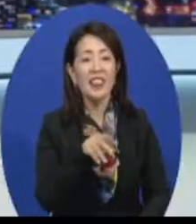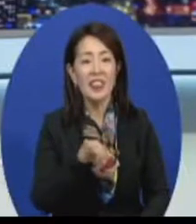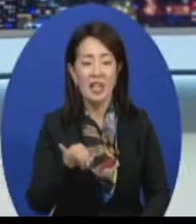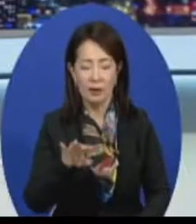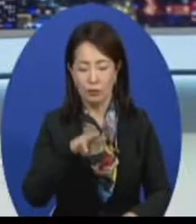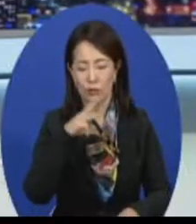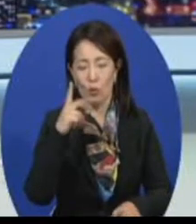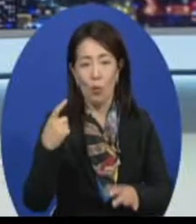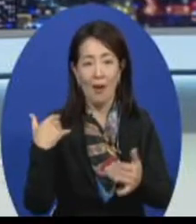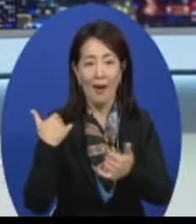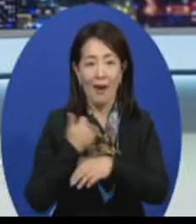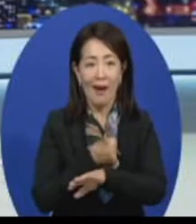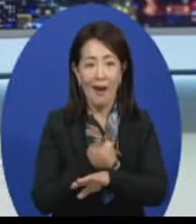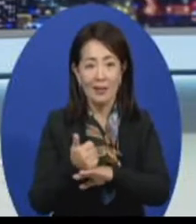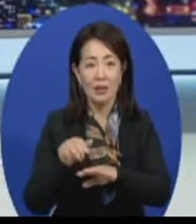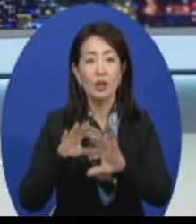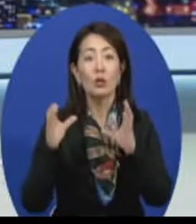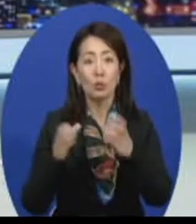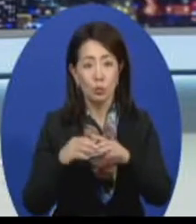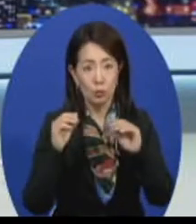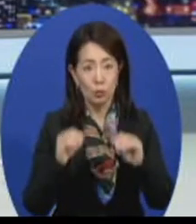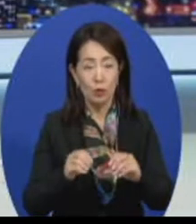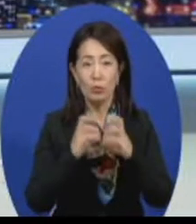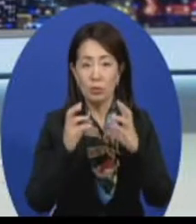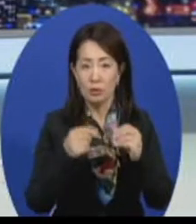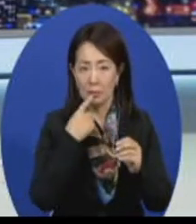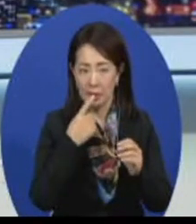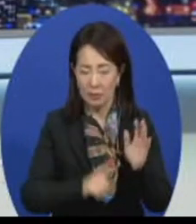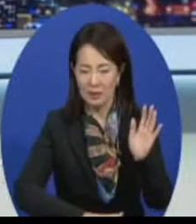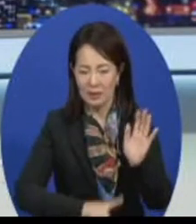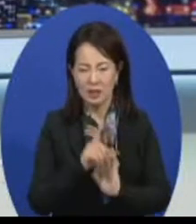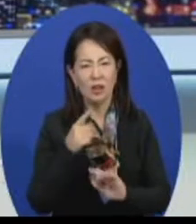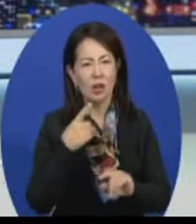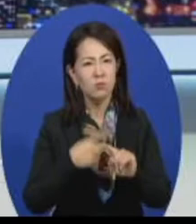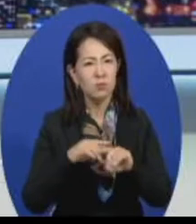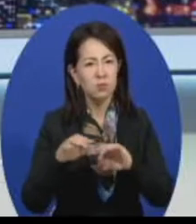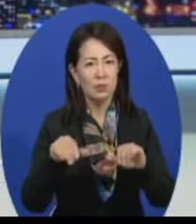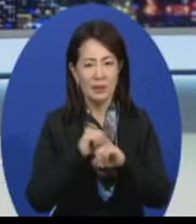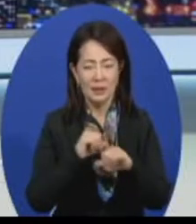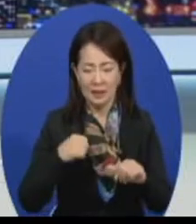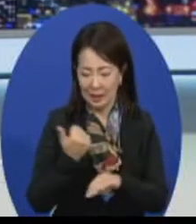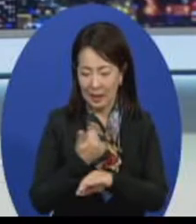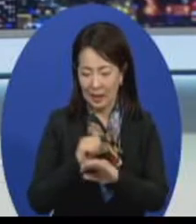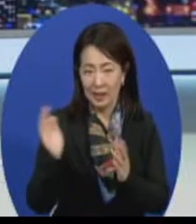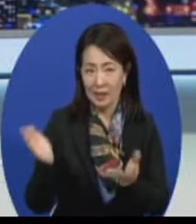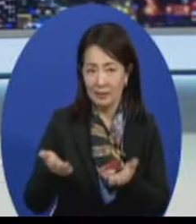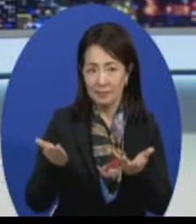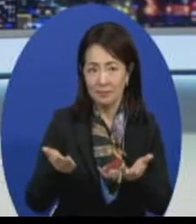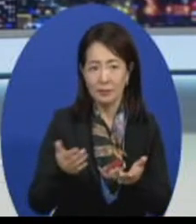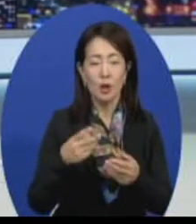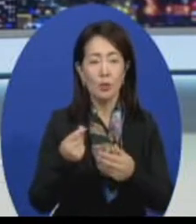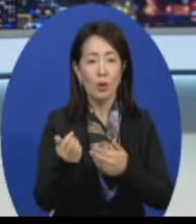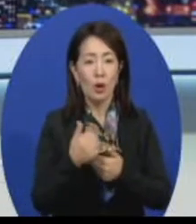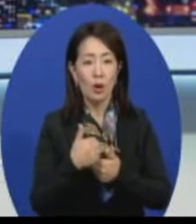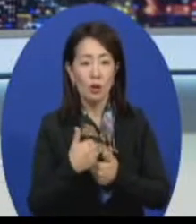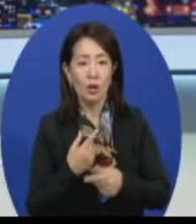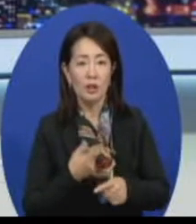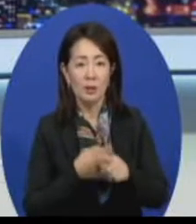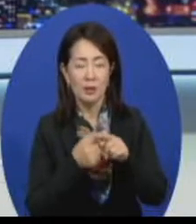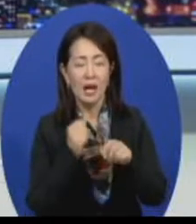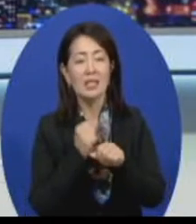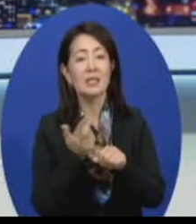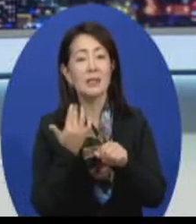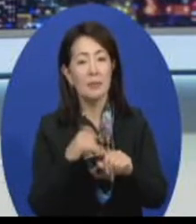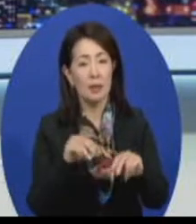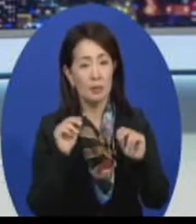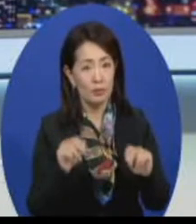цулан хөгжүүлэхээр томоохон бүтээн байгуулалтуудыг эхлүүлсэн. Цаашдаа орон нутгийн иргэд ажил жуулчлалаар дамжуулан орлогоо нэмэгдүүлж ажлын байртай болох боломж